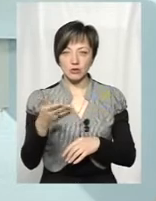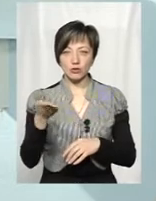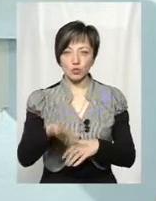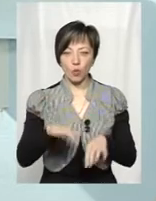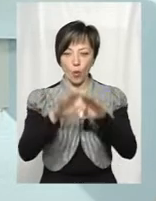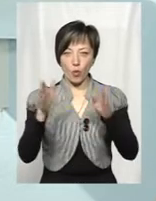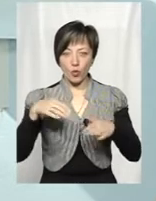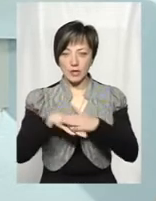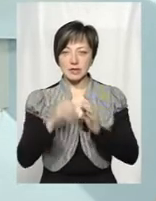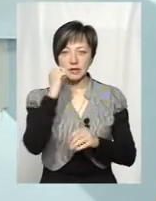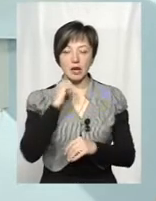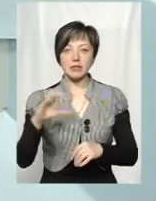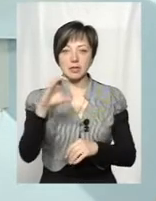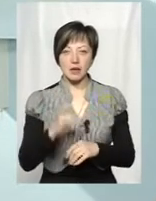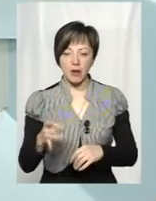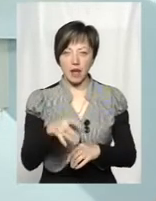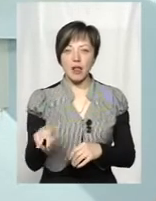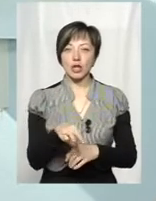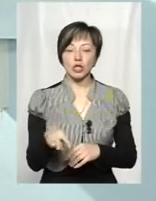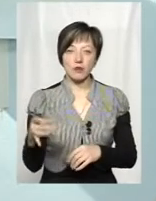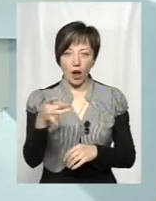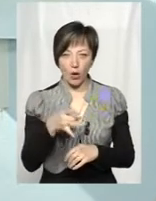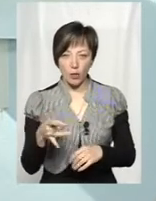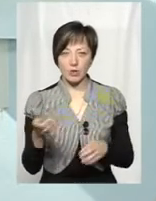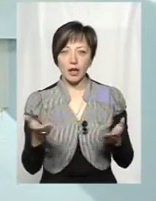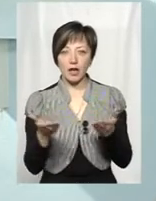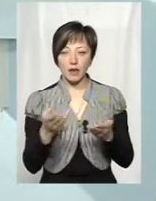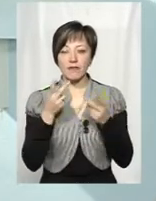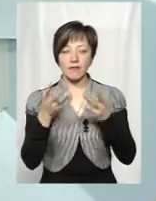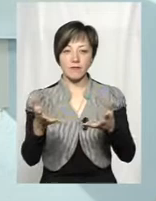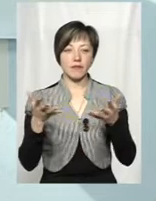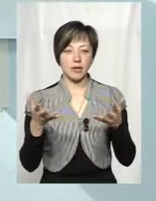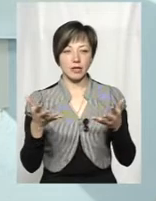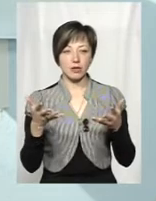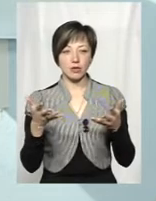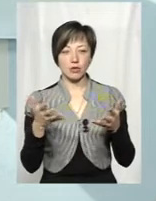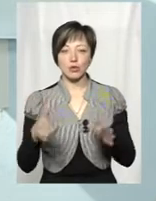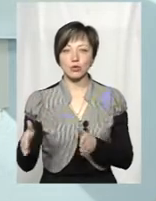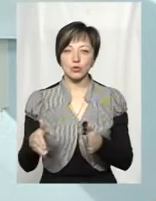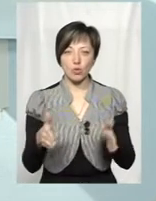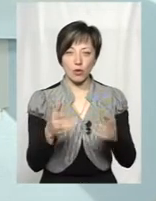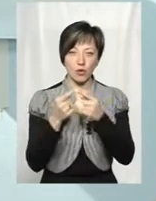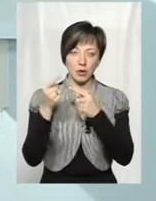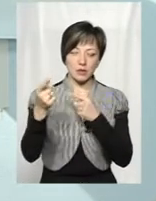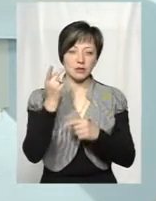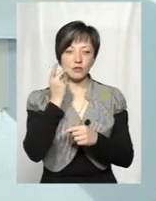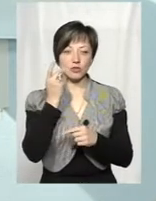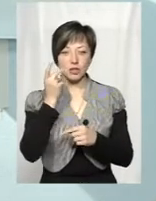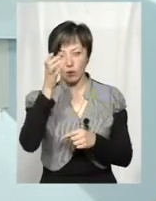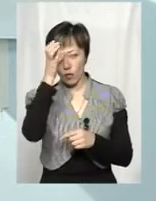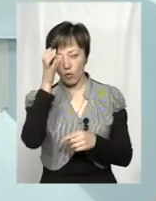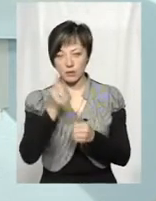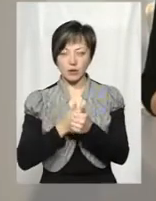Це Старосинявський район, це Летичівський район, які навіть видно з автошляхів, але завжди їх науковці